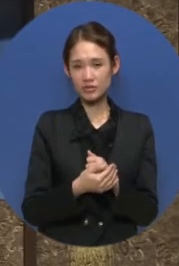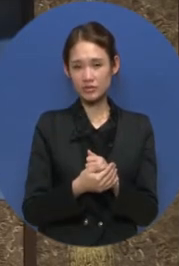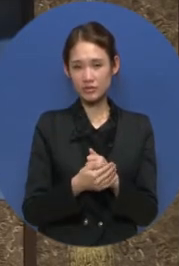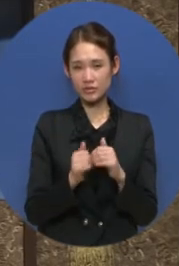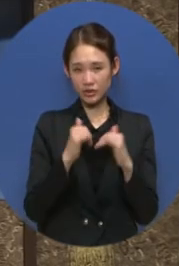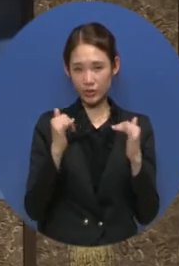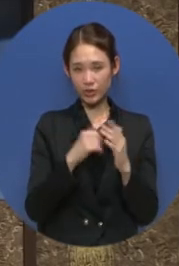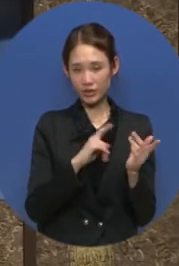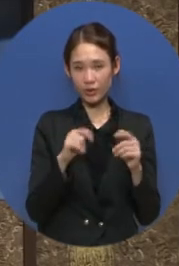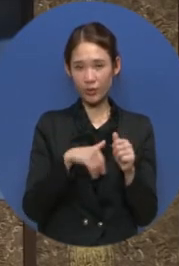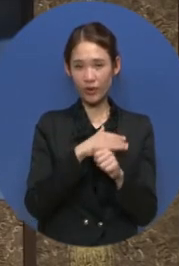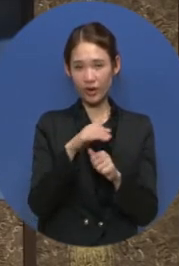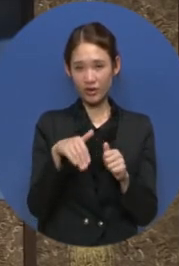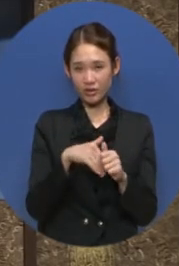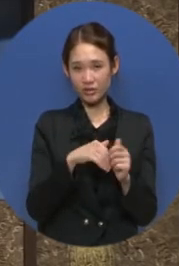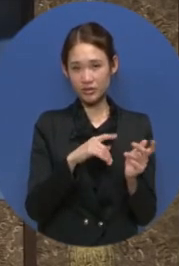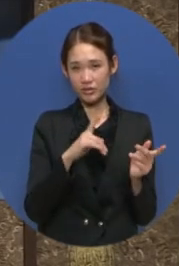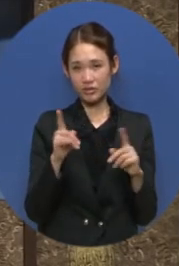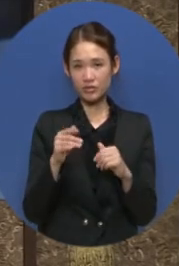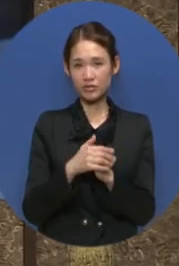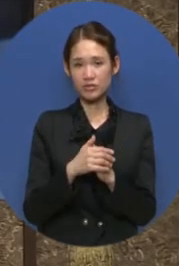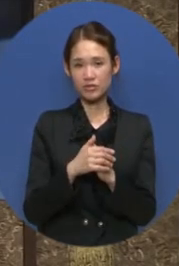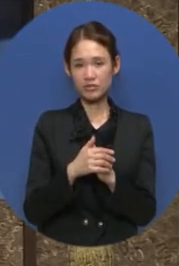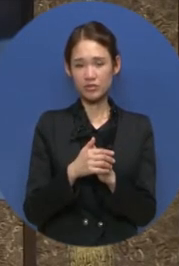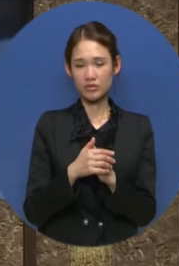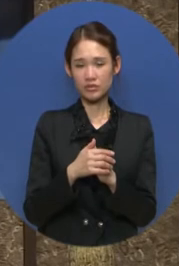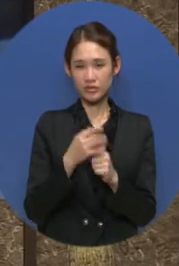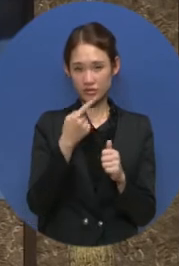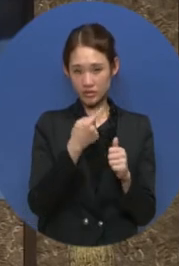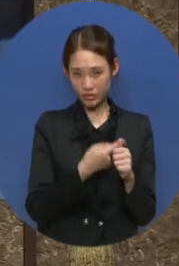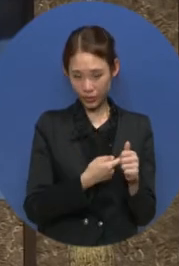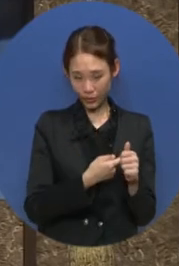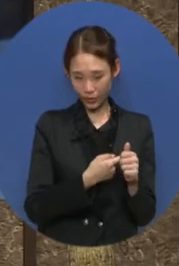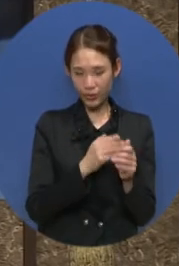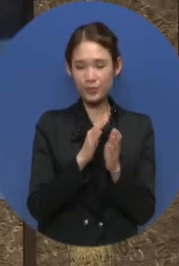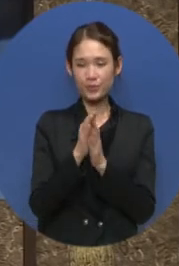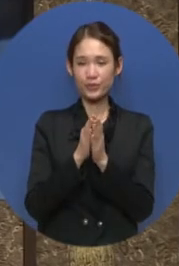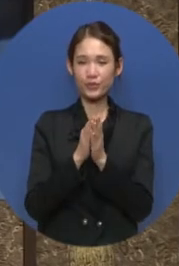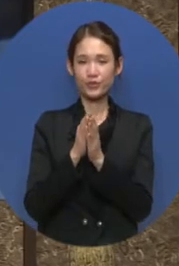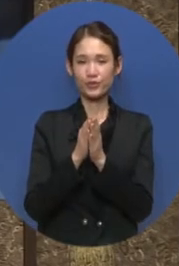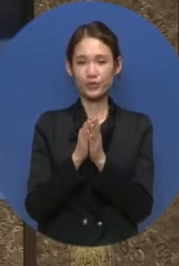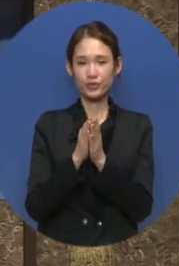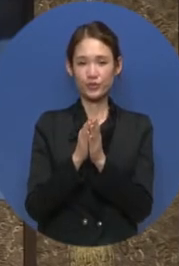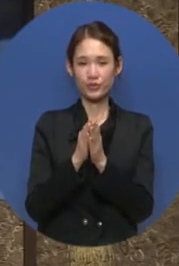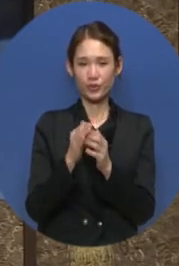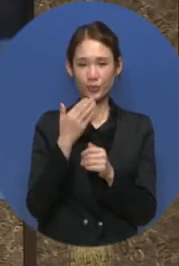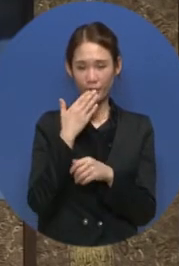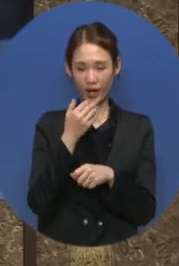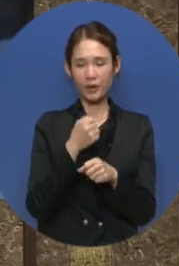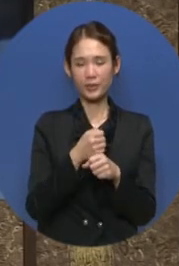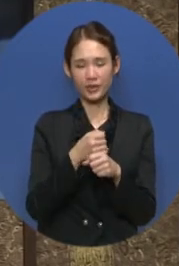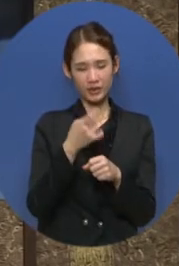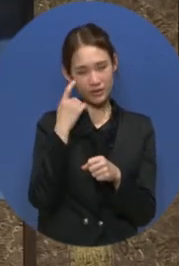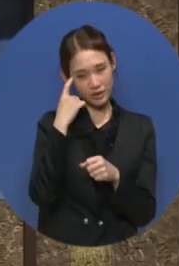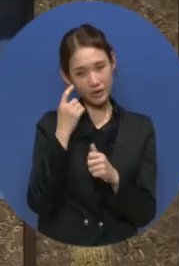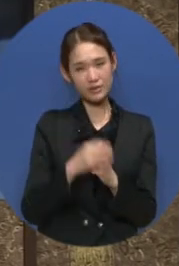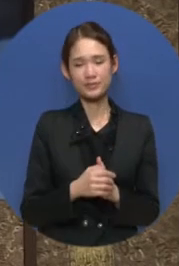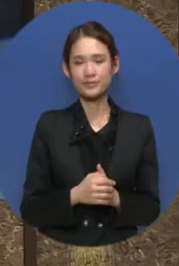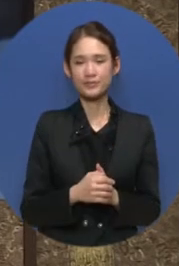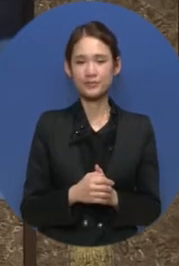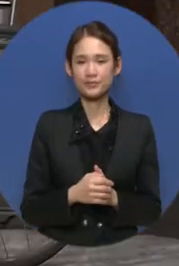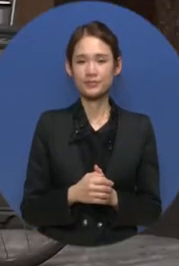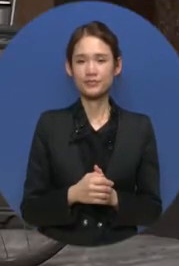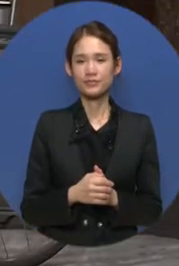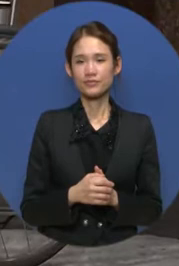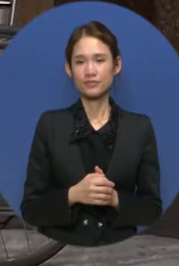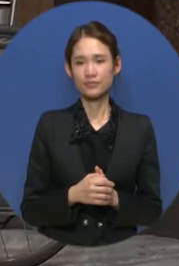살리고 환경도 살리고 그래서 이제 천연 비누를 저희가 할 수 있는 게 생각이 든 거죠. 그래서